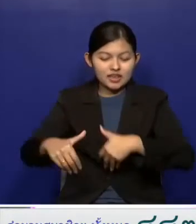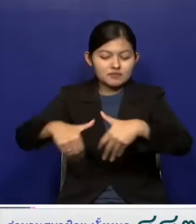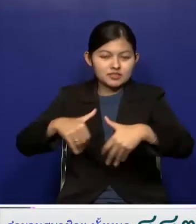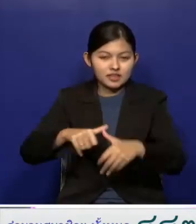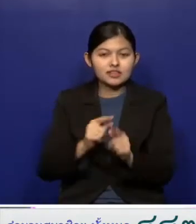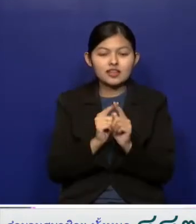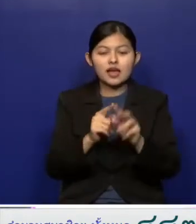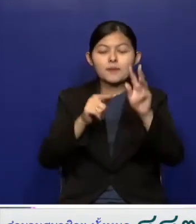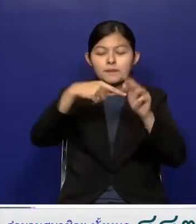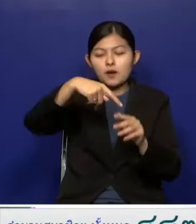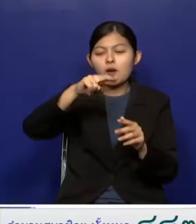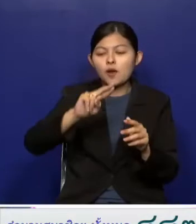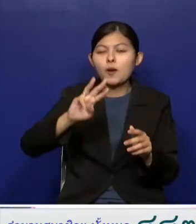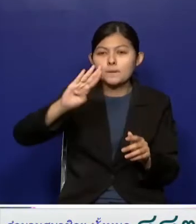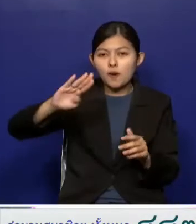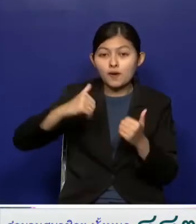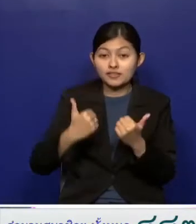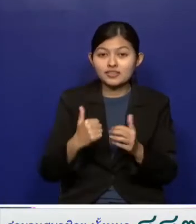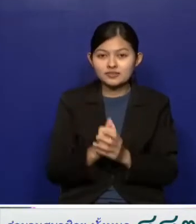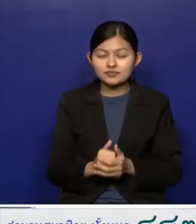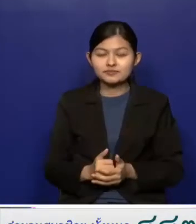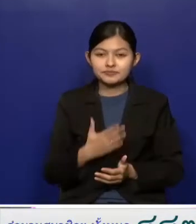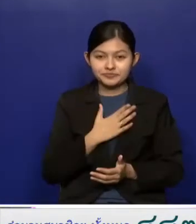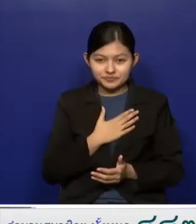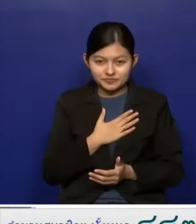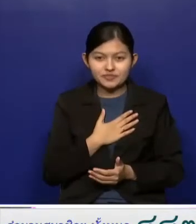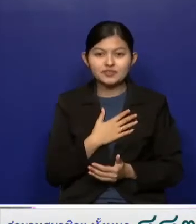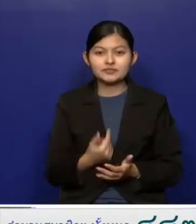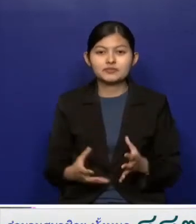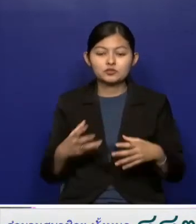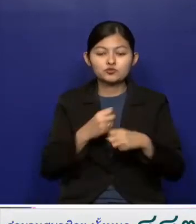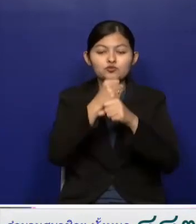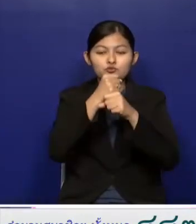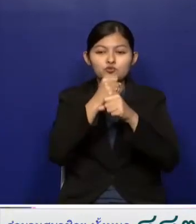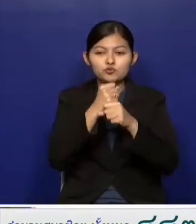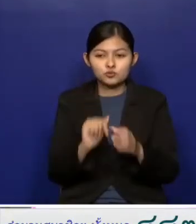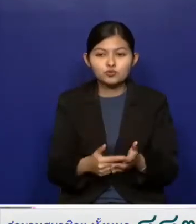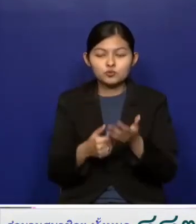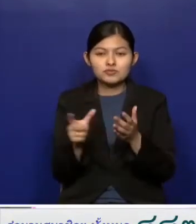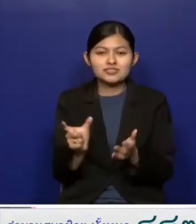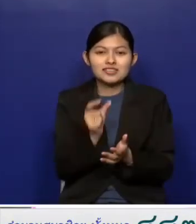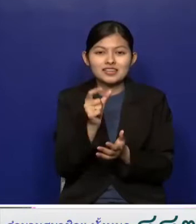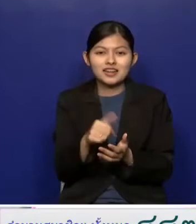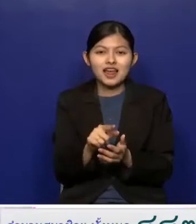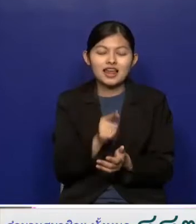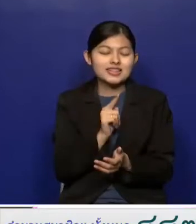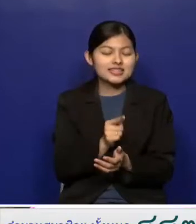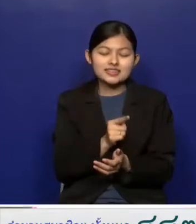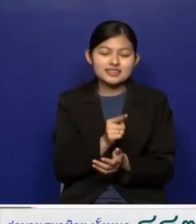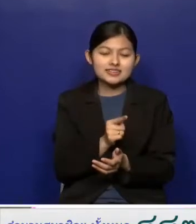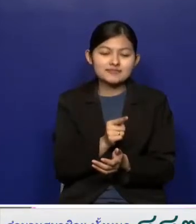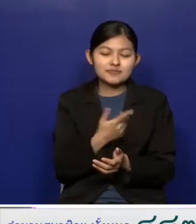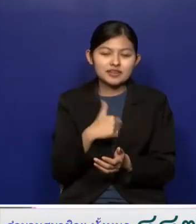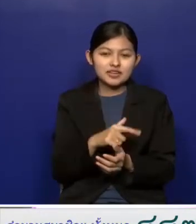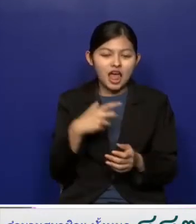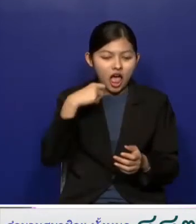บัญญัตินี้ท่านประธานที่เคารพผมคงจะสรุปท่านว่าเดิมเราน